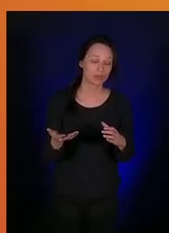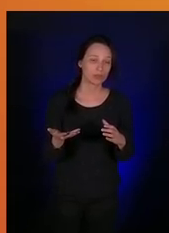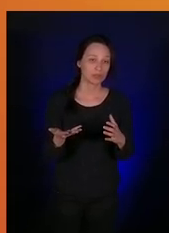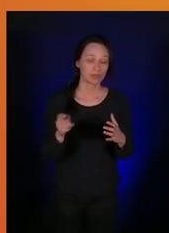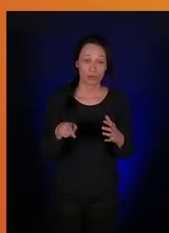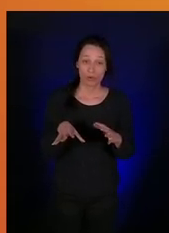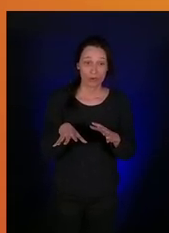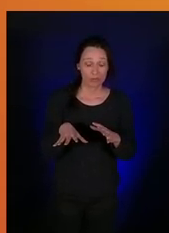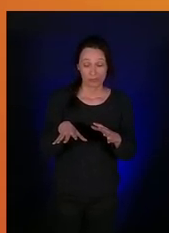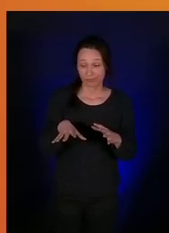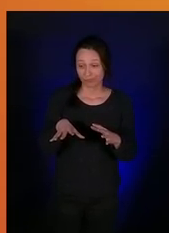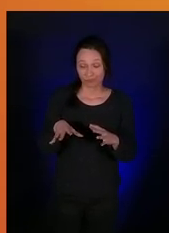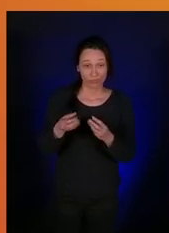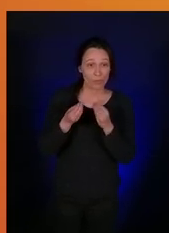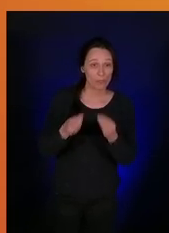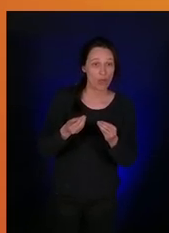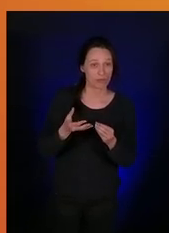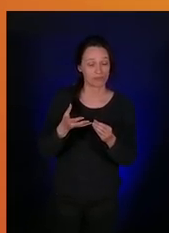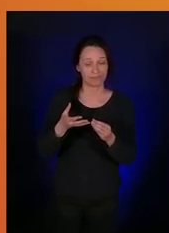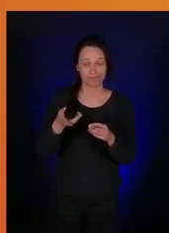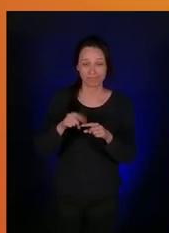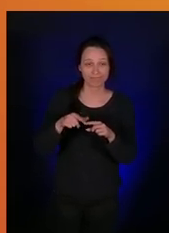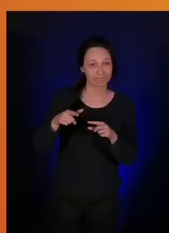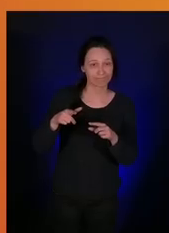des gestes marquants, parce que, je veux dire,